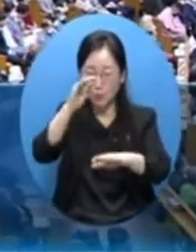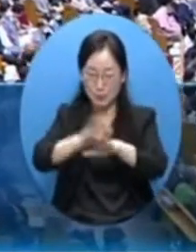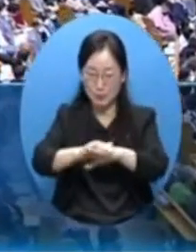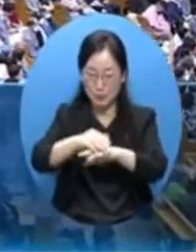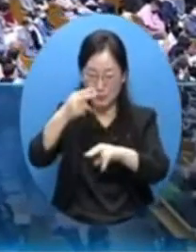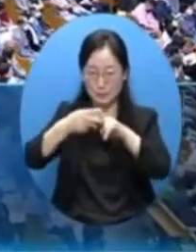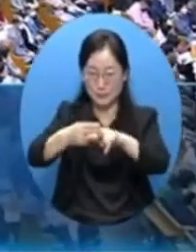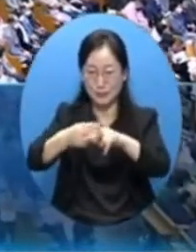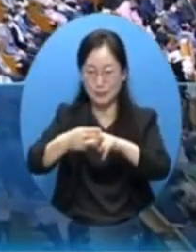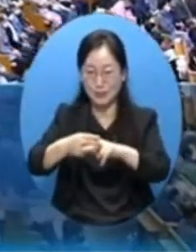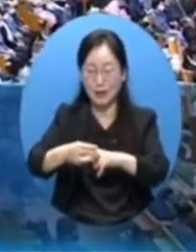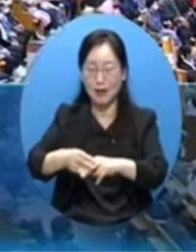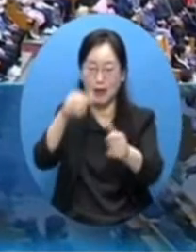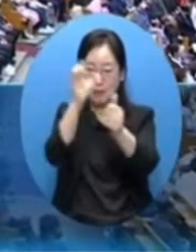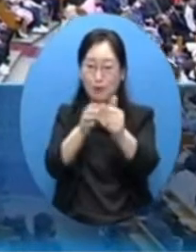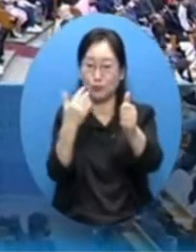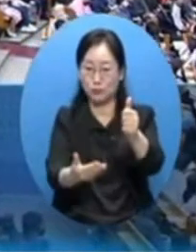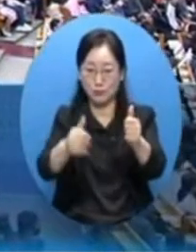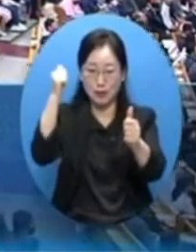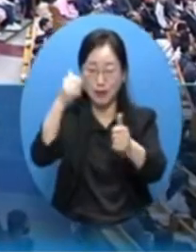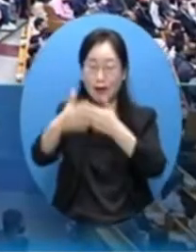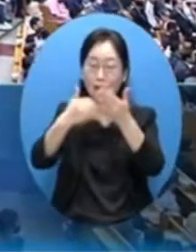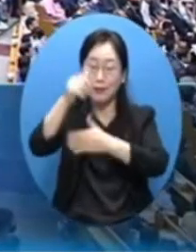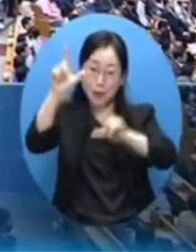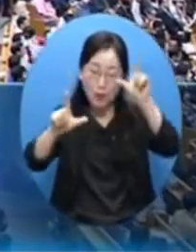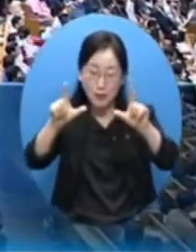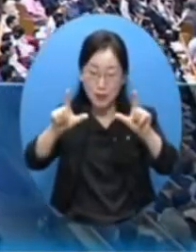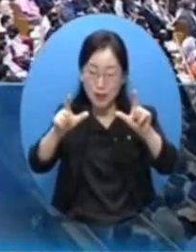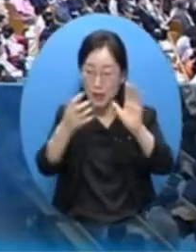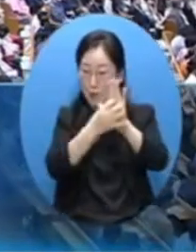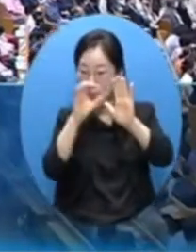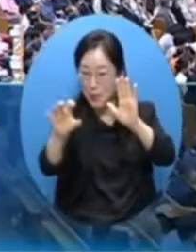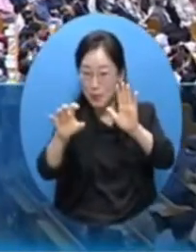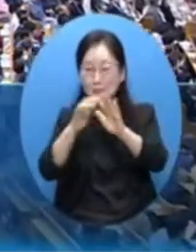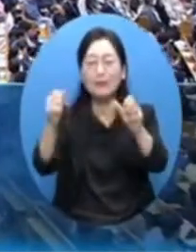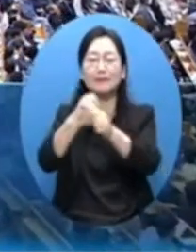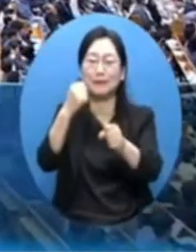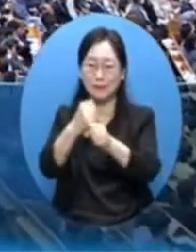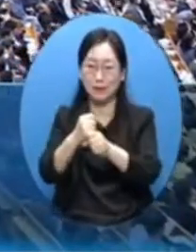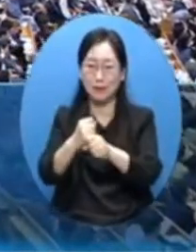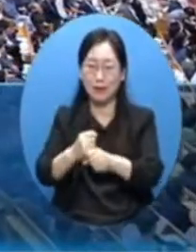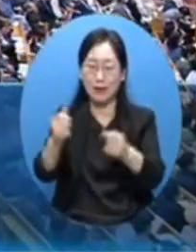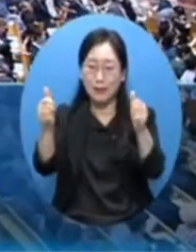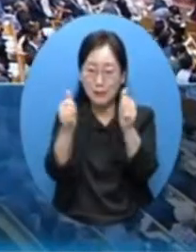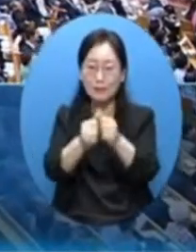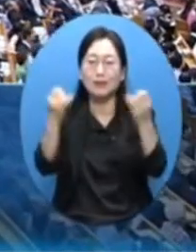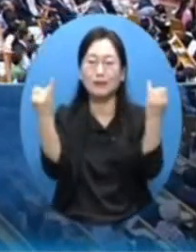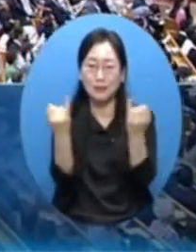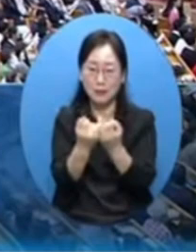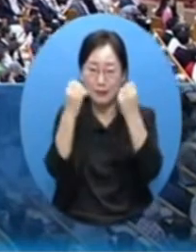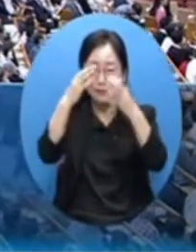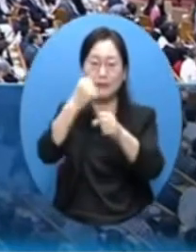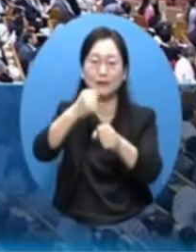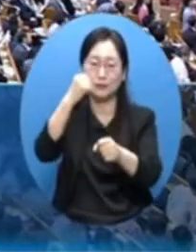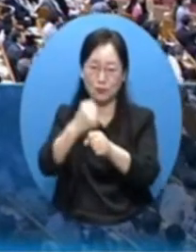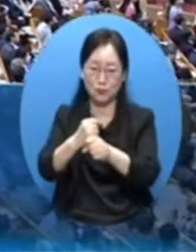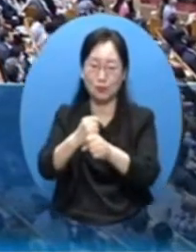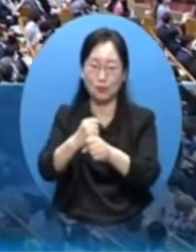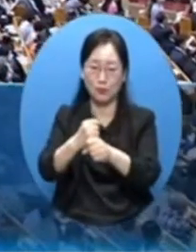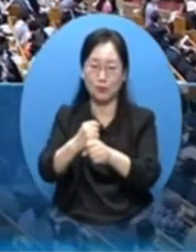하자 하시고, 하나님이 자기 형상 곧 하나님의 형상대로 사람을 창조하시되 남자와 여자를